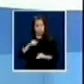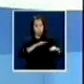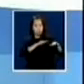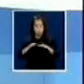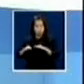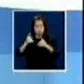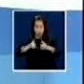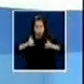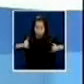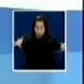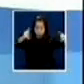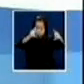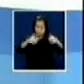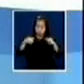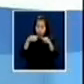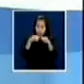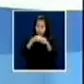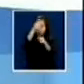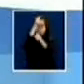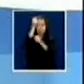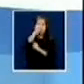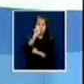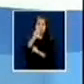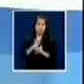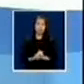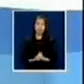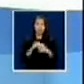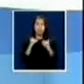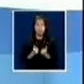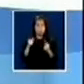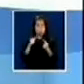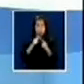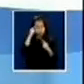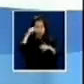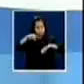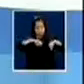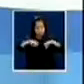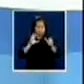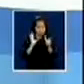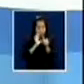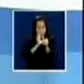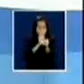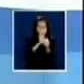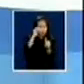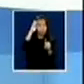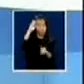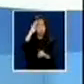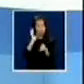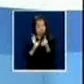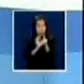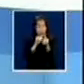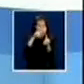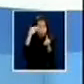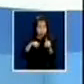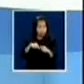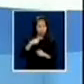อมพื้นที่การชุมนุมได้อย่างเข้มแข็งซึ่งเมื่อได้มีการดำเนินการกระชับวงล้อมตรงนี้สิ่งที่เกิดขึ้นก็ป